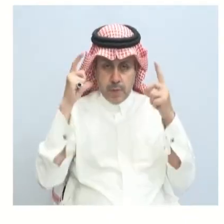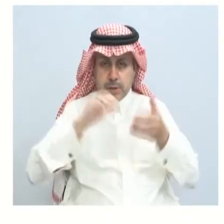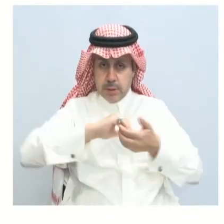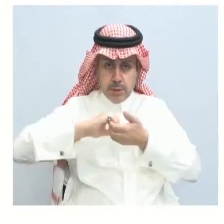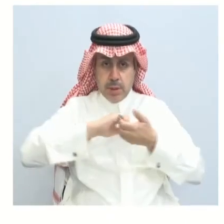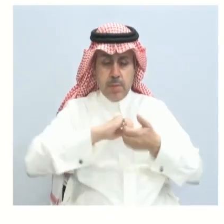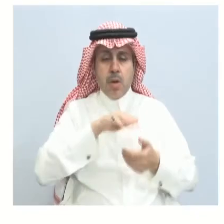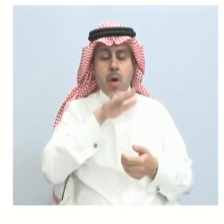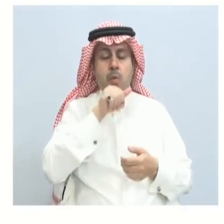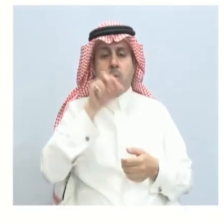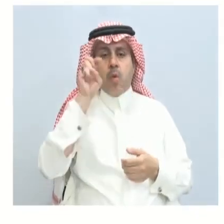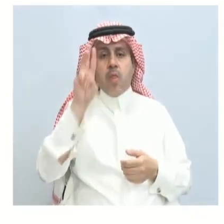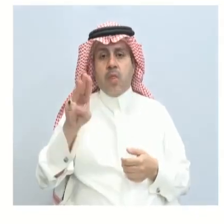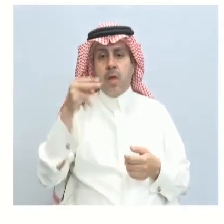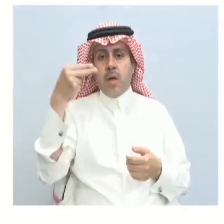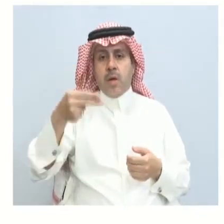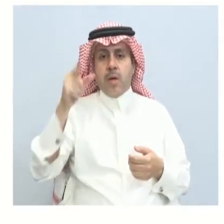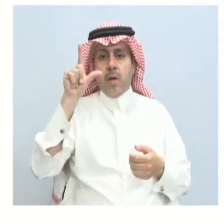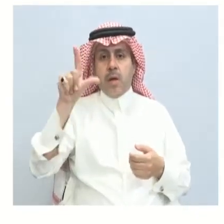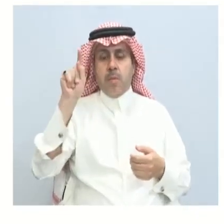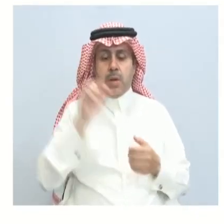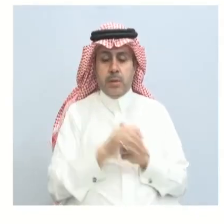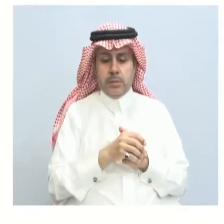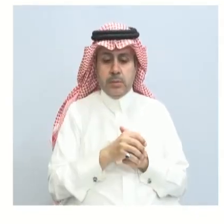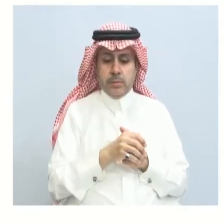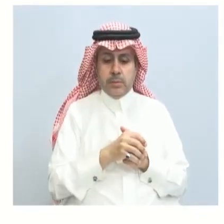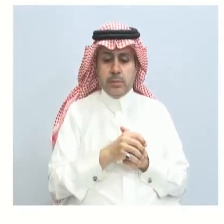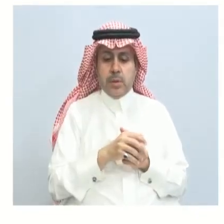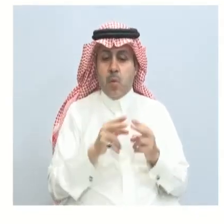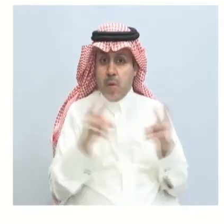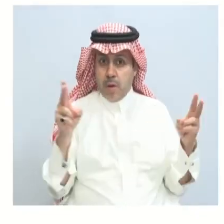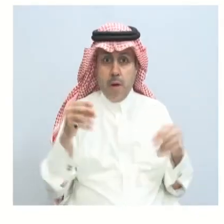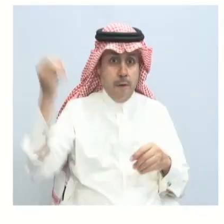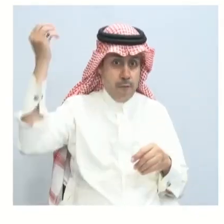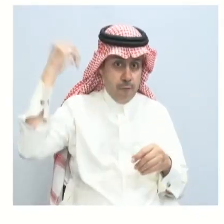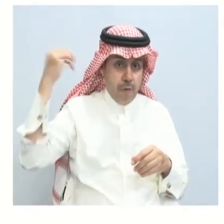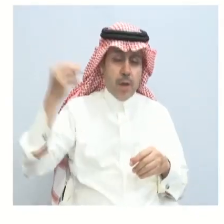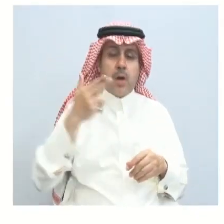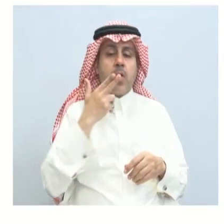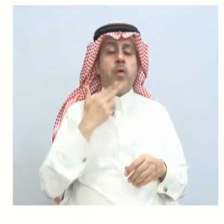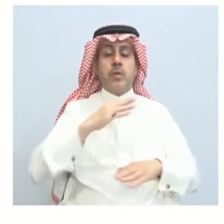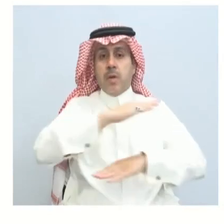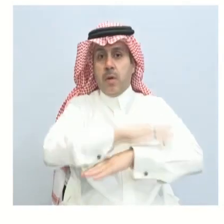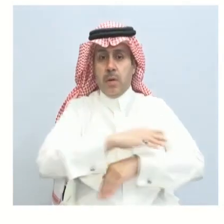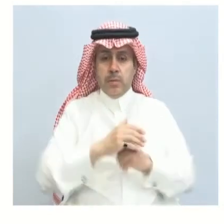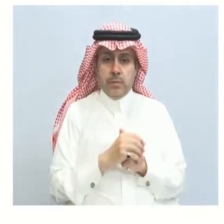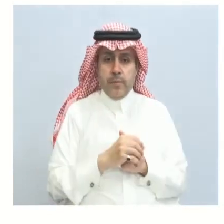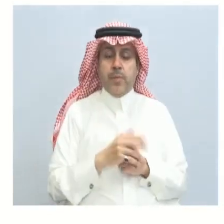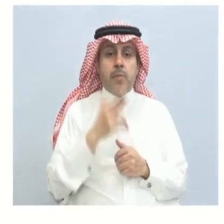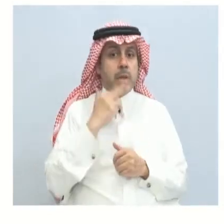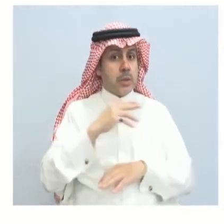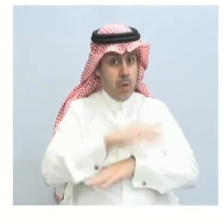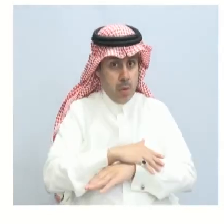على الصحابي الجليل ابو ثعلبه الخشني رضي الله عنه كذلك وضحنا فضل حسن الخلق وان من حسن